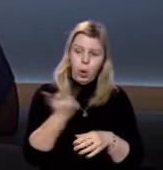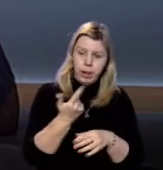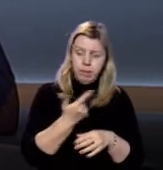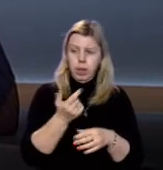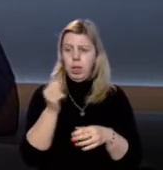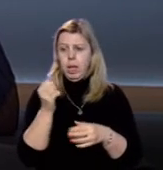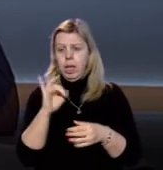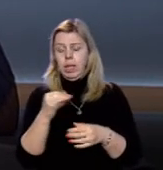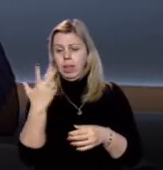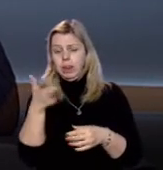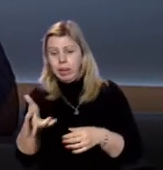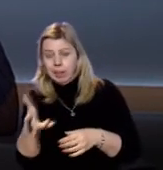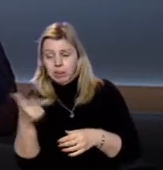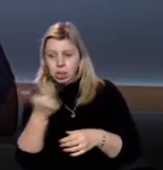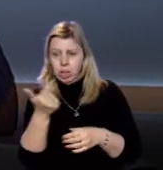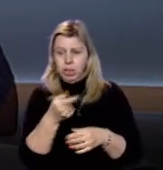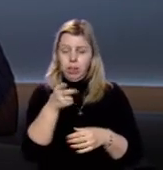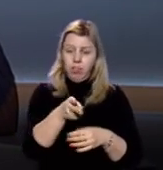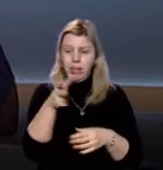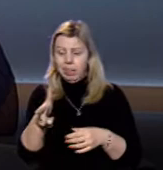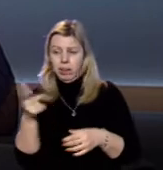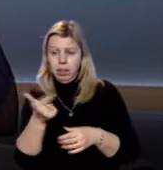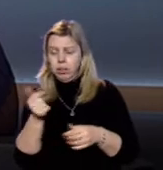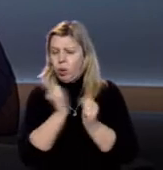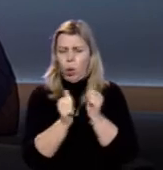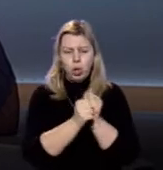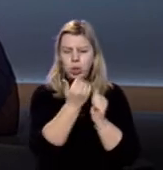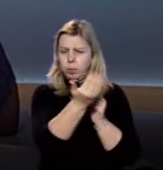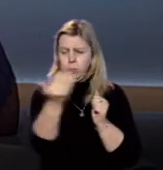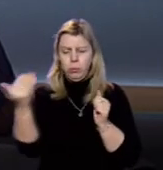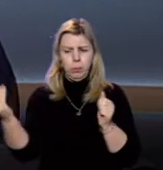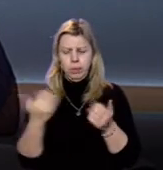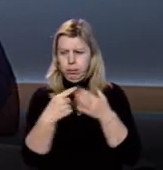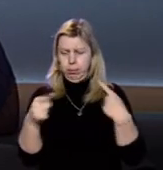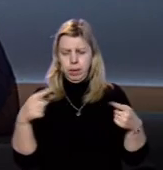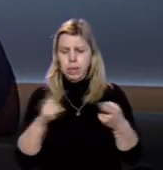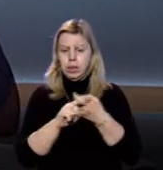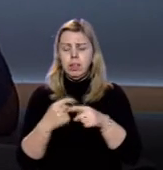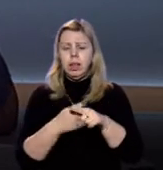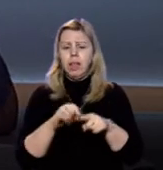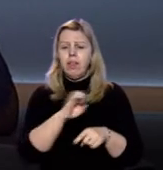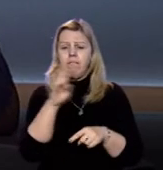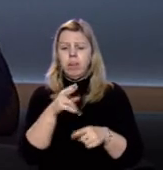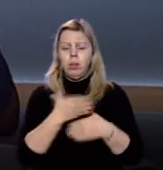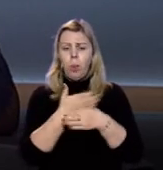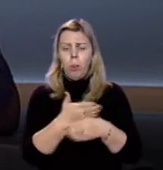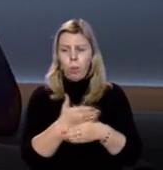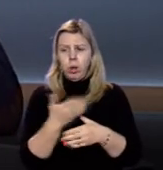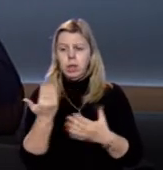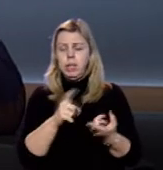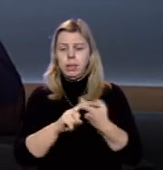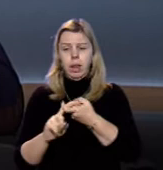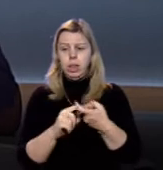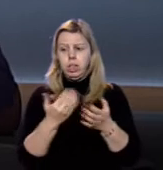гривень, і 1,5 тисячі гривень, 2-3 тисячі гривень. Тобто в кожному випадку, в залежності від того, який це вид державної допомоги, і в